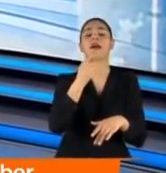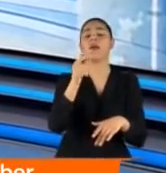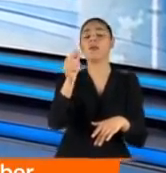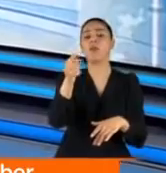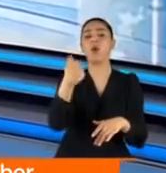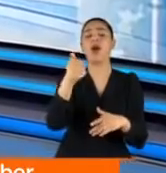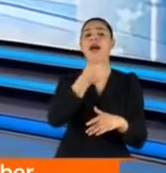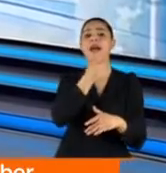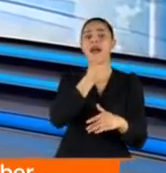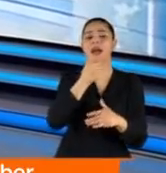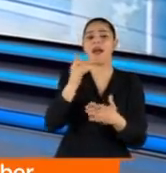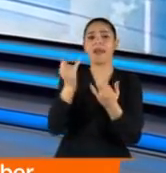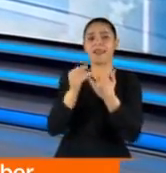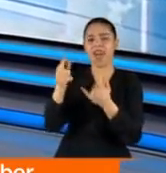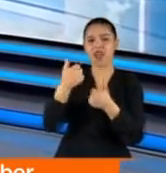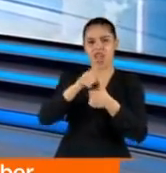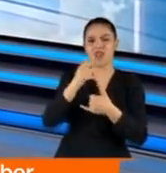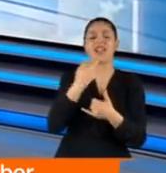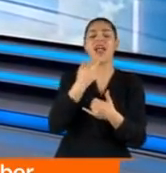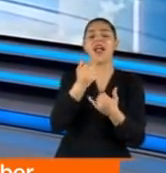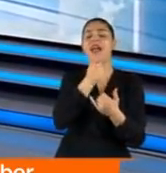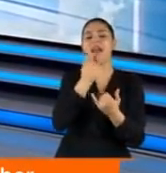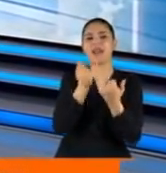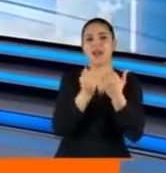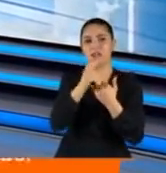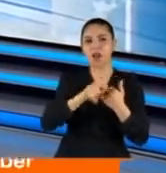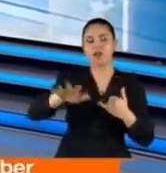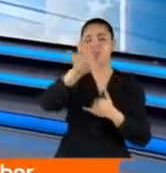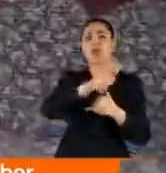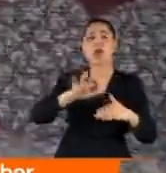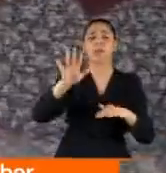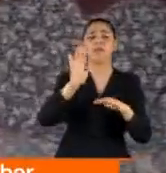kayınbiraderine yapmadığını bırakmamış. O saydıklarımızı hatırlayın lütfen.